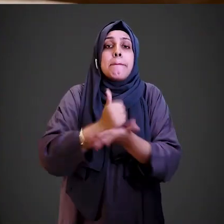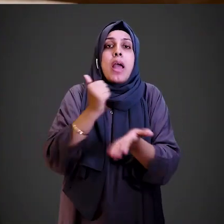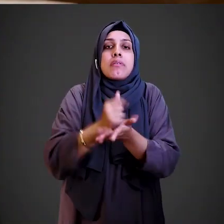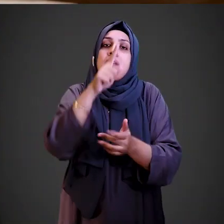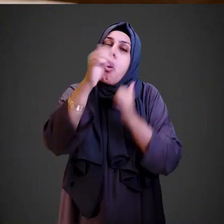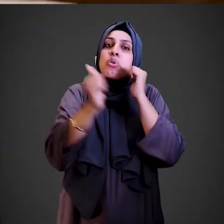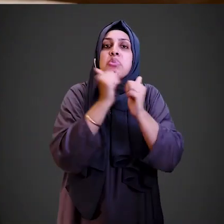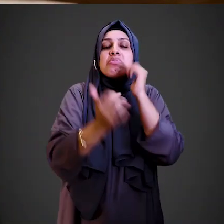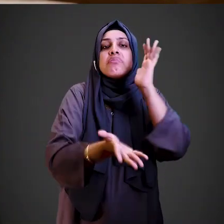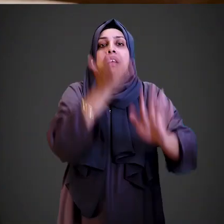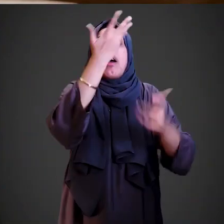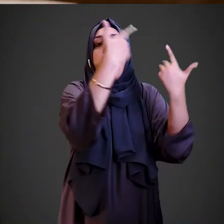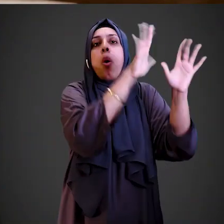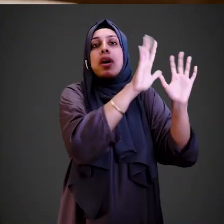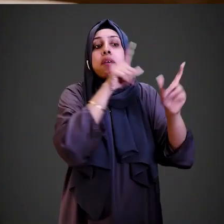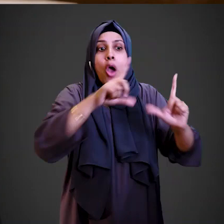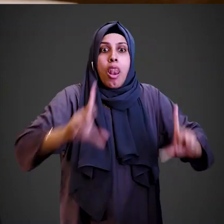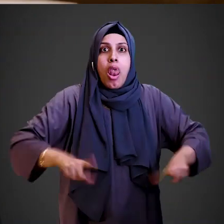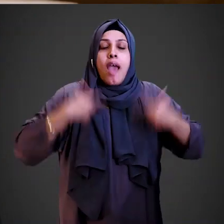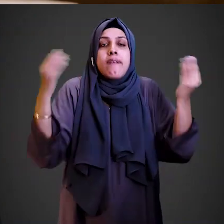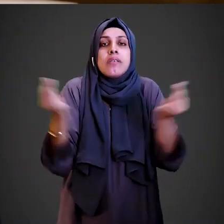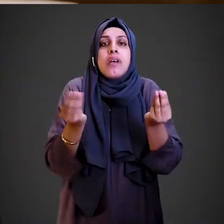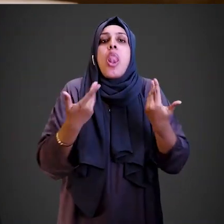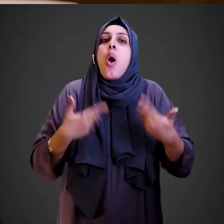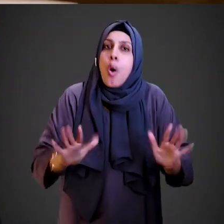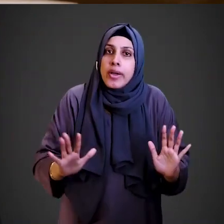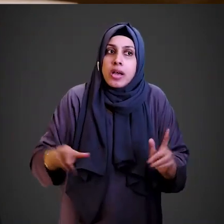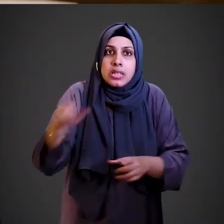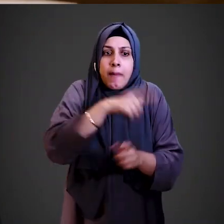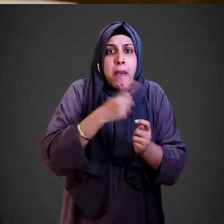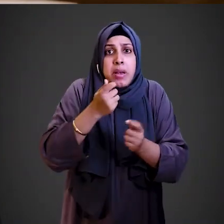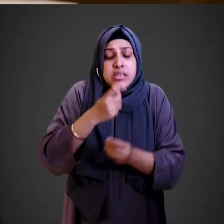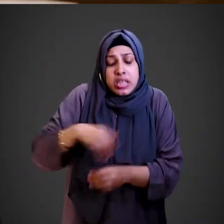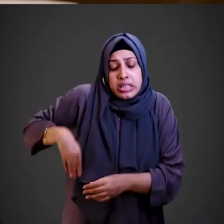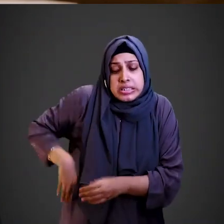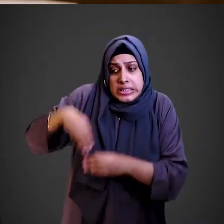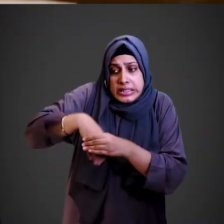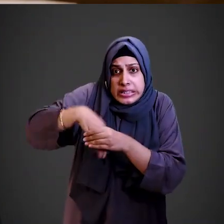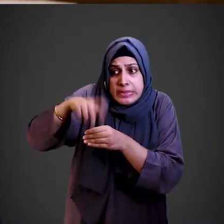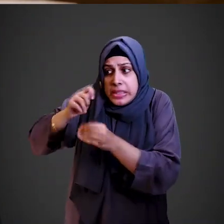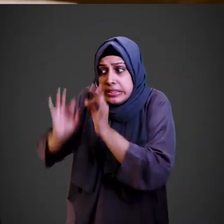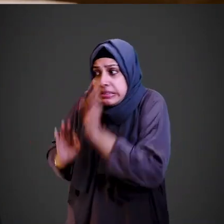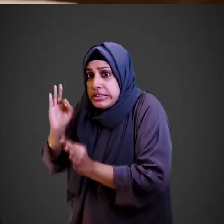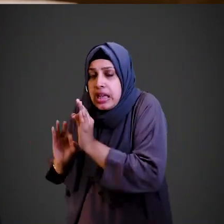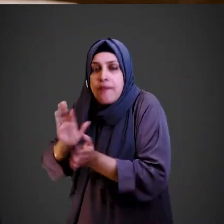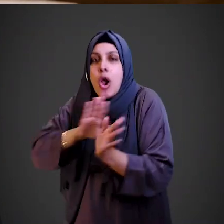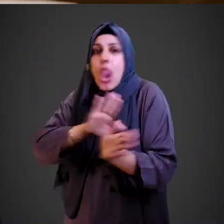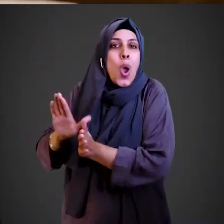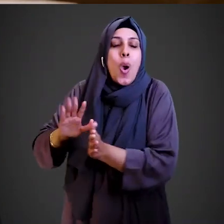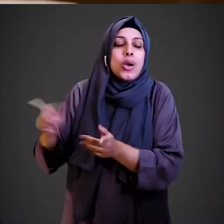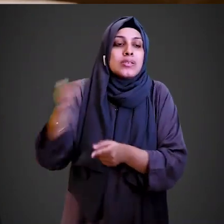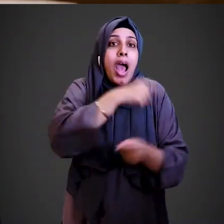का इस्तेमाल करते हुए अपनी ज़िंदगी को आसान बनाते हैं और पैसों की संभालने के बजाय वो अपनी दुकान